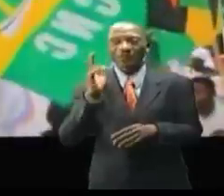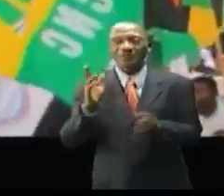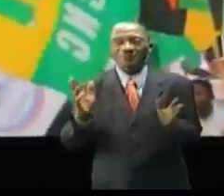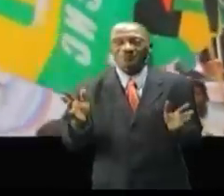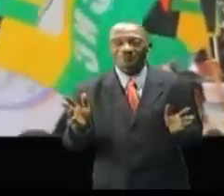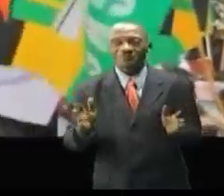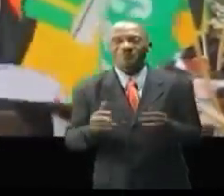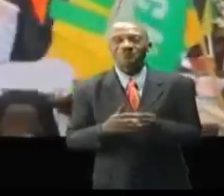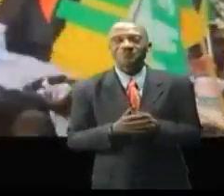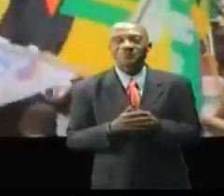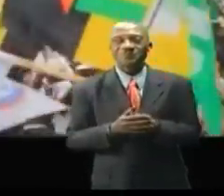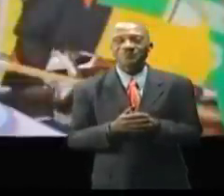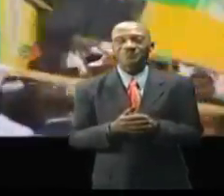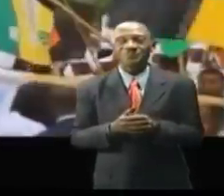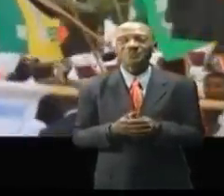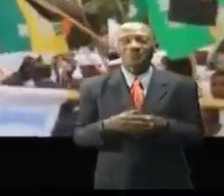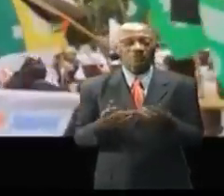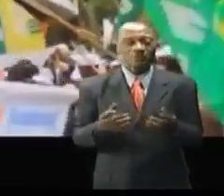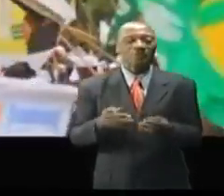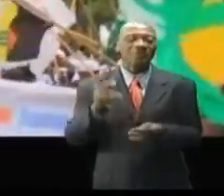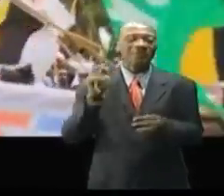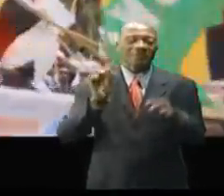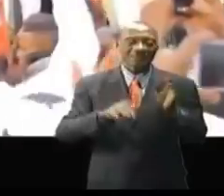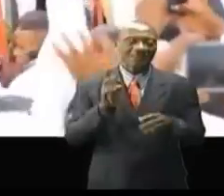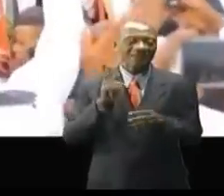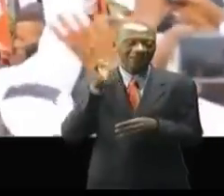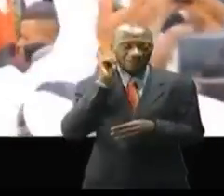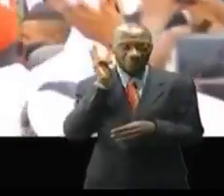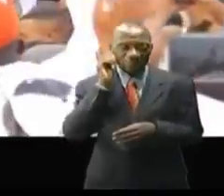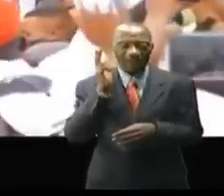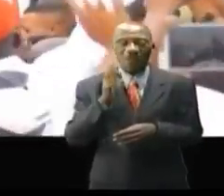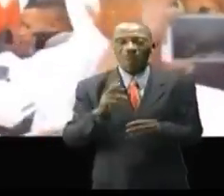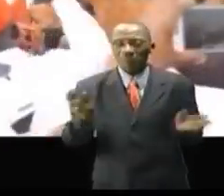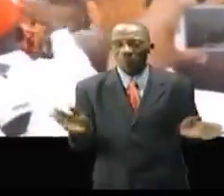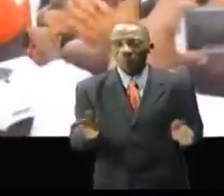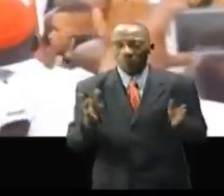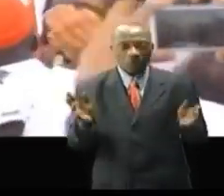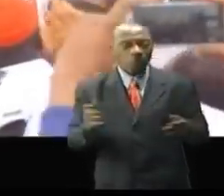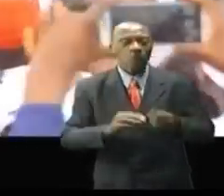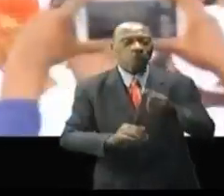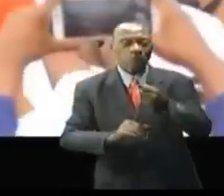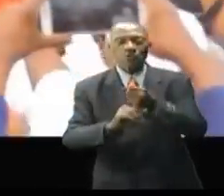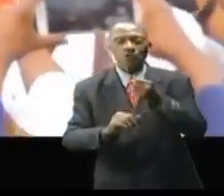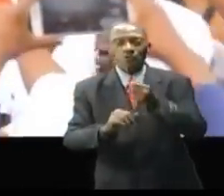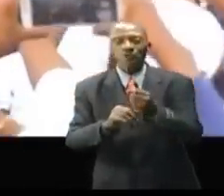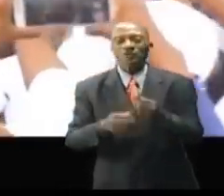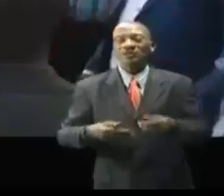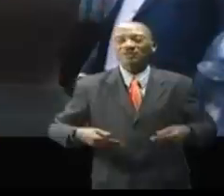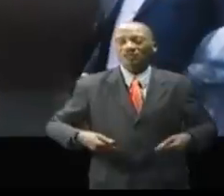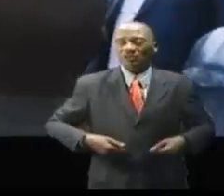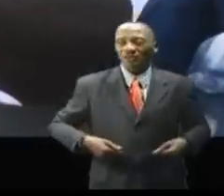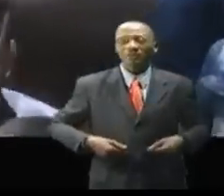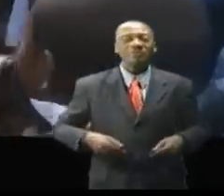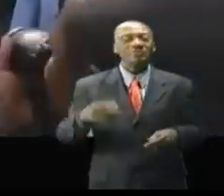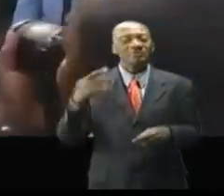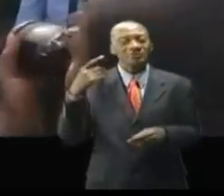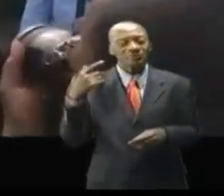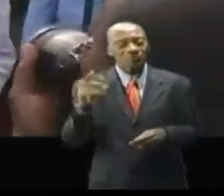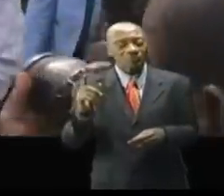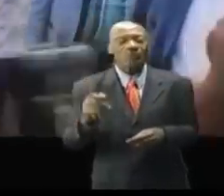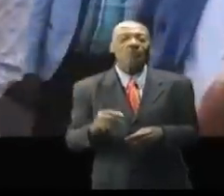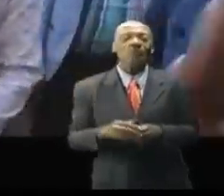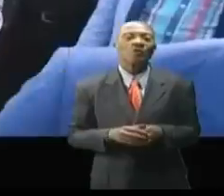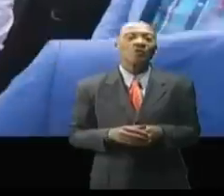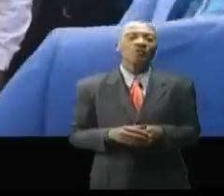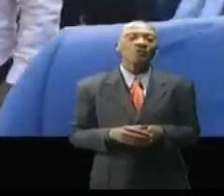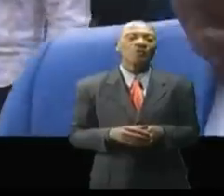chef de l'État, Félix-Antoine Tshisekedi Tshilombo. Au bas de la passerelle, le gouvernement Jacques Kabula, un allié de taille